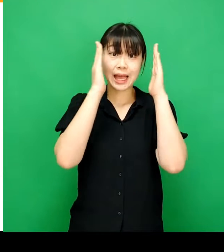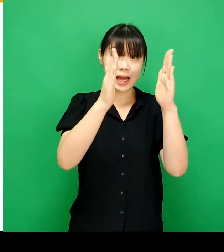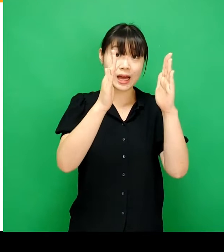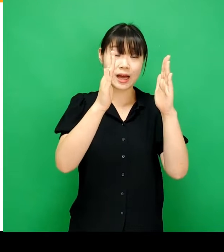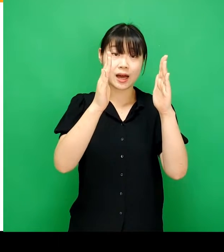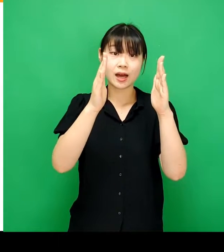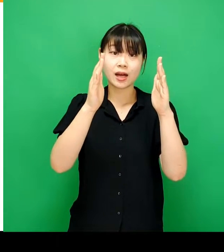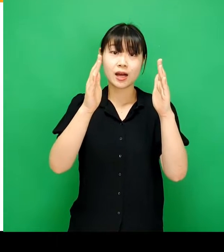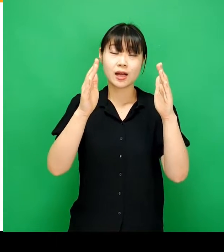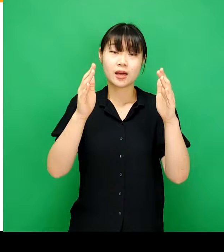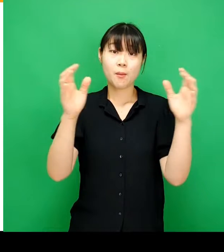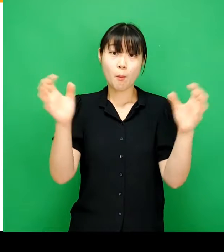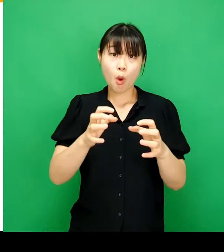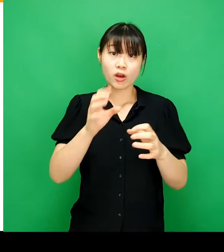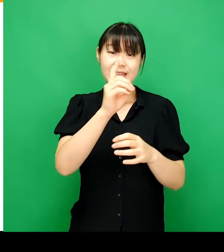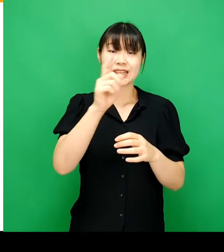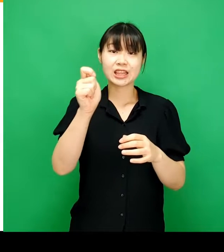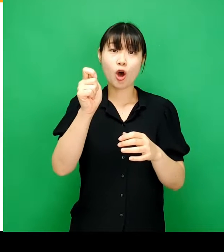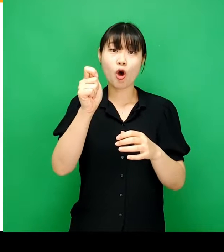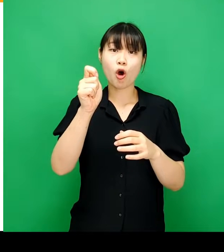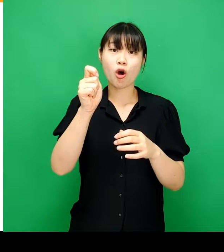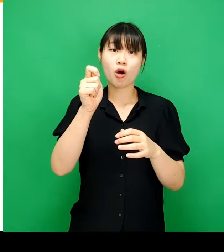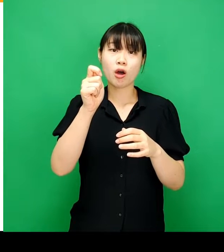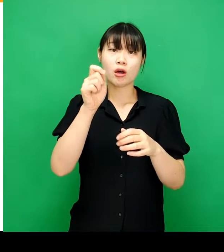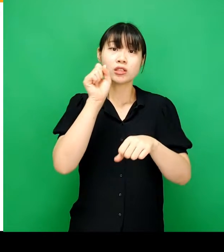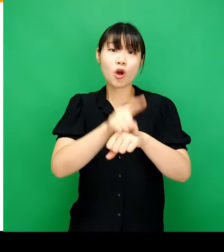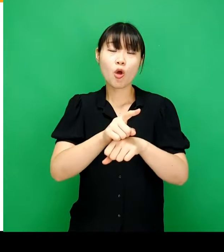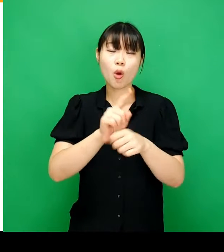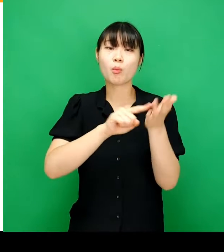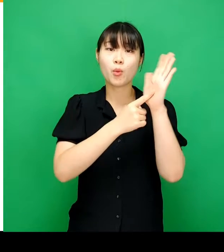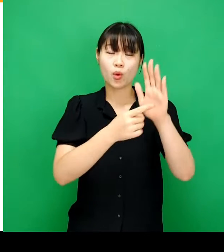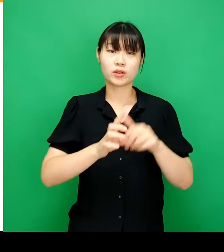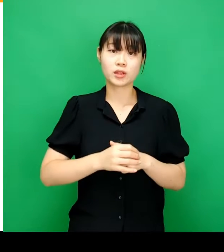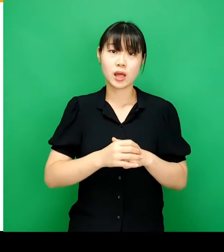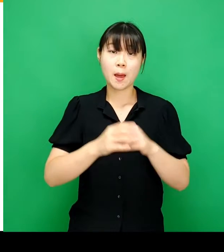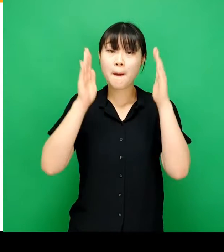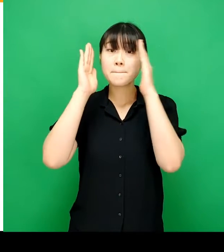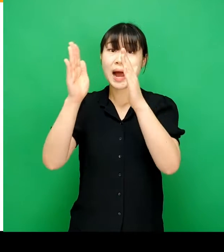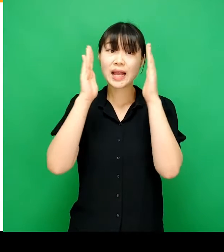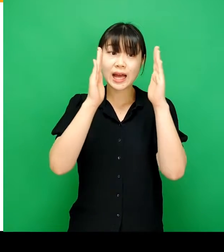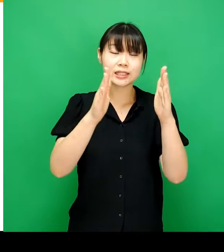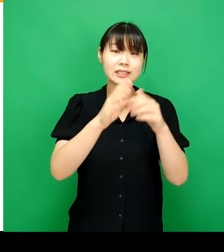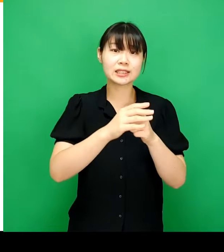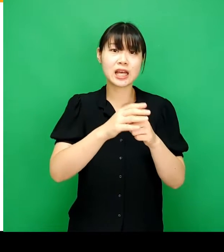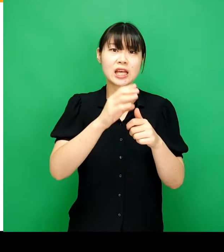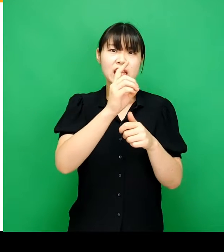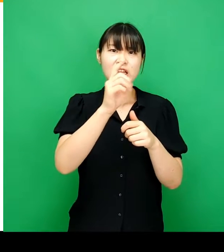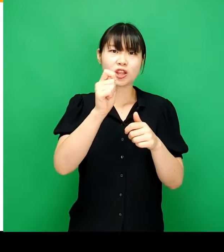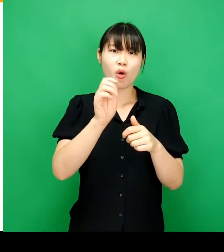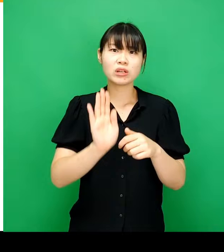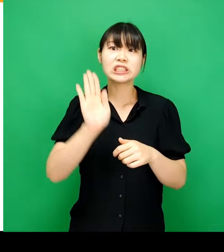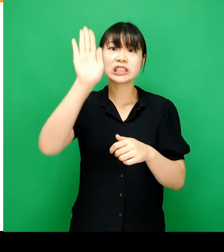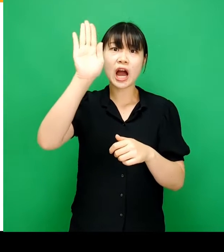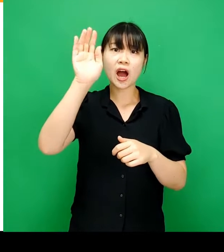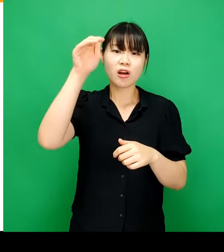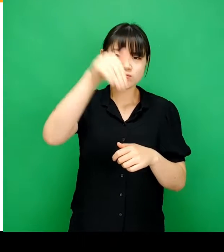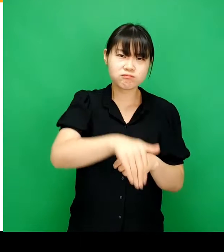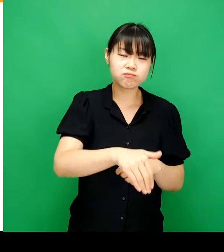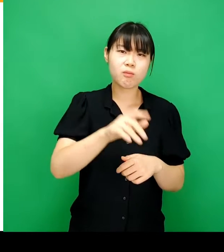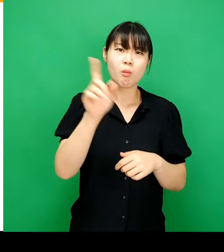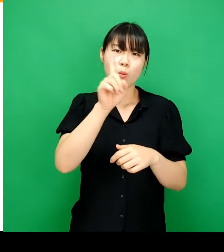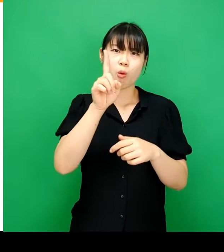방향은 시각화에서 요소들이 모여 데이터의 경향성을 표현합니다. 방향은 어떤 데이터가